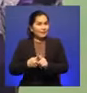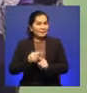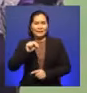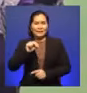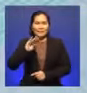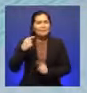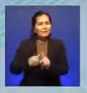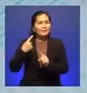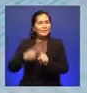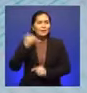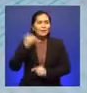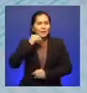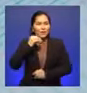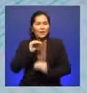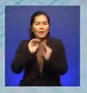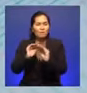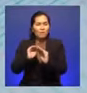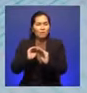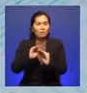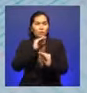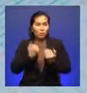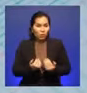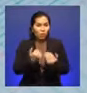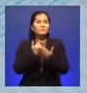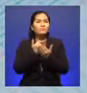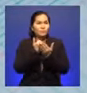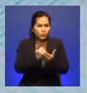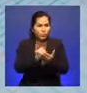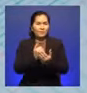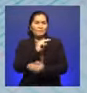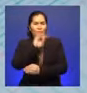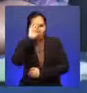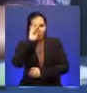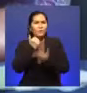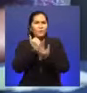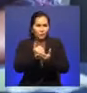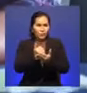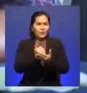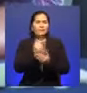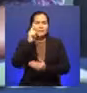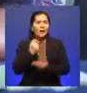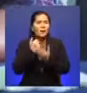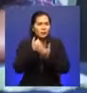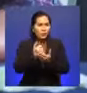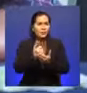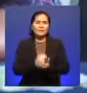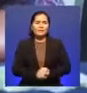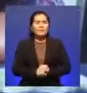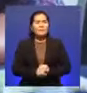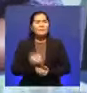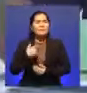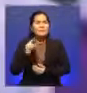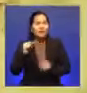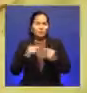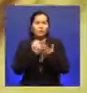กๆเดือนเพื่อเป็นสวัสดิการในกรณีคลอดบุตรเข้าโรงพยาบาลเสียชีวิตหรือจ่ายสกาดเพื่อช่วยเหลือชุมชนนั่นเ